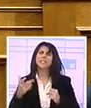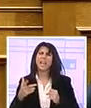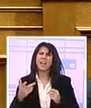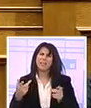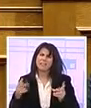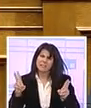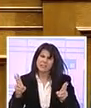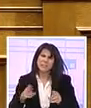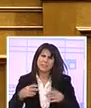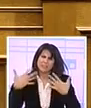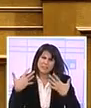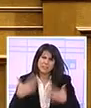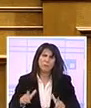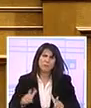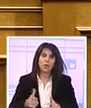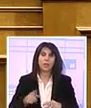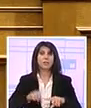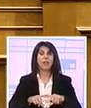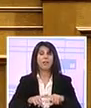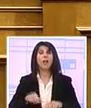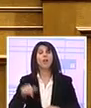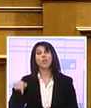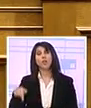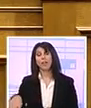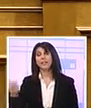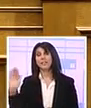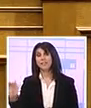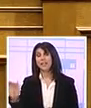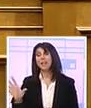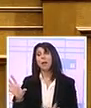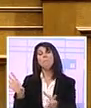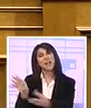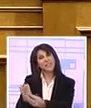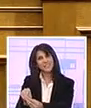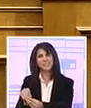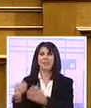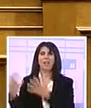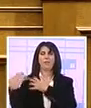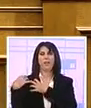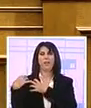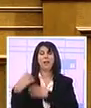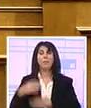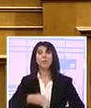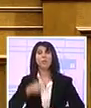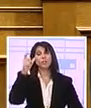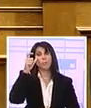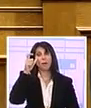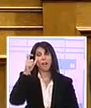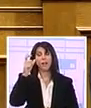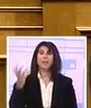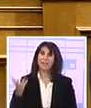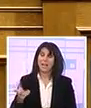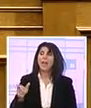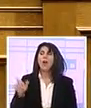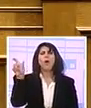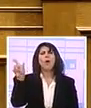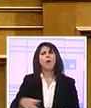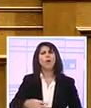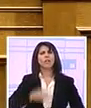ζητάτε? Ζητάτε συνευθύνη από τον κύριο Σαμαρά. Και ο κύριος Σαμαράς, για να λέμε καθαρές